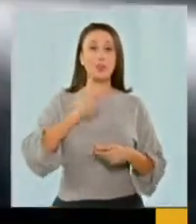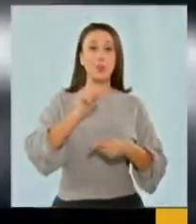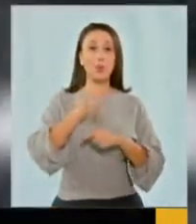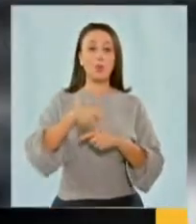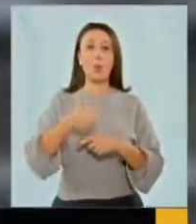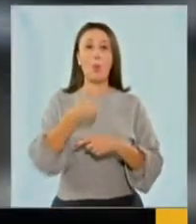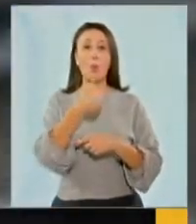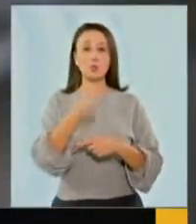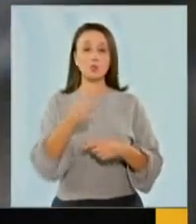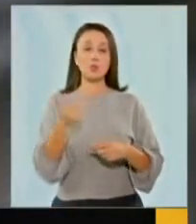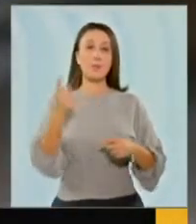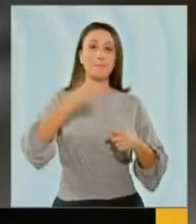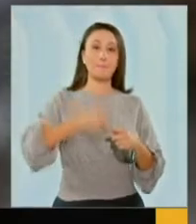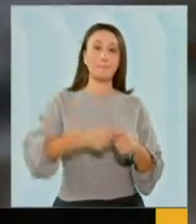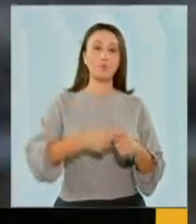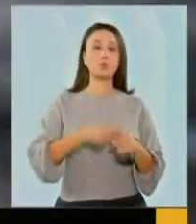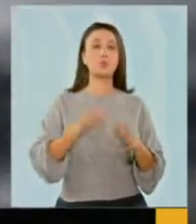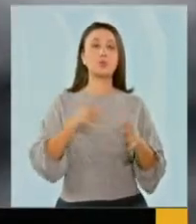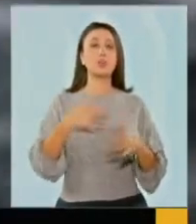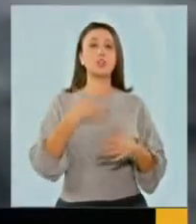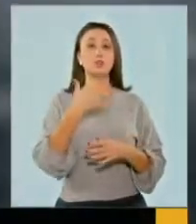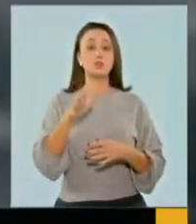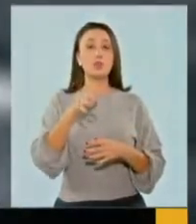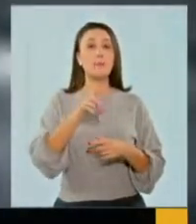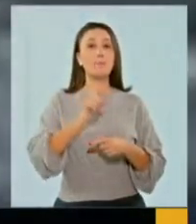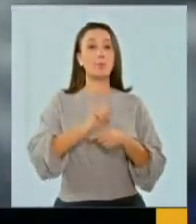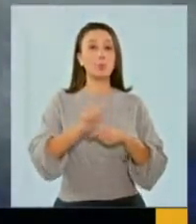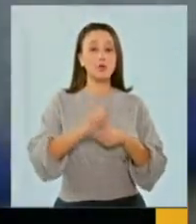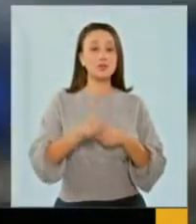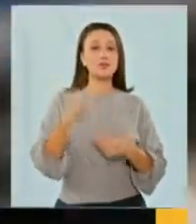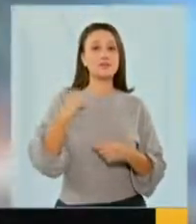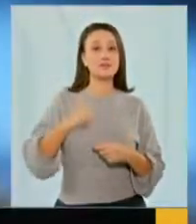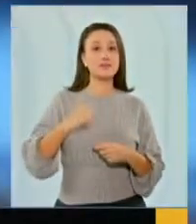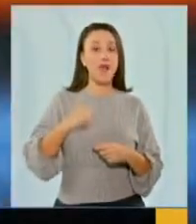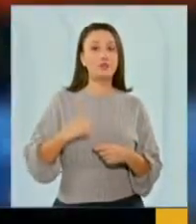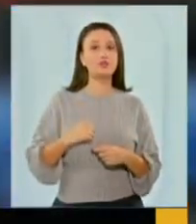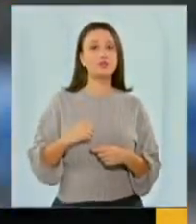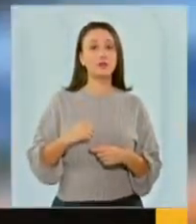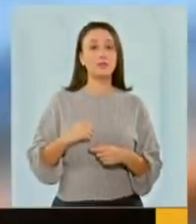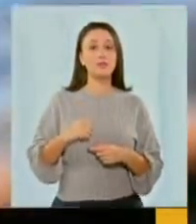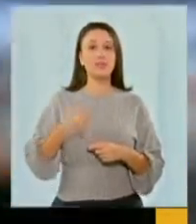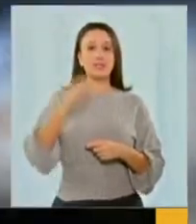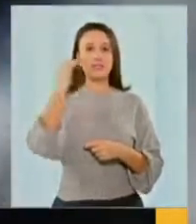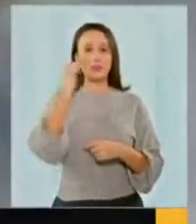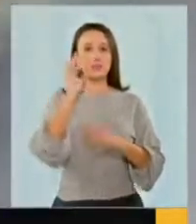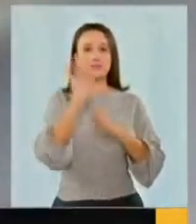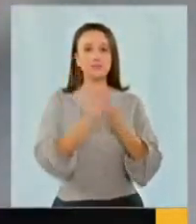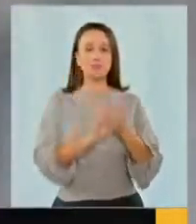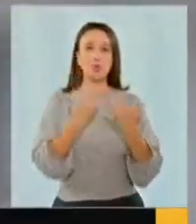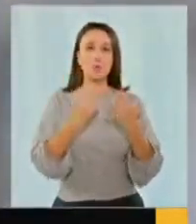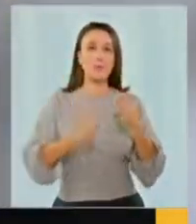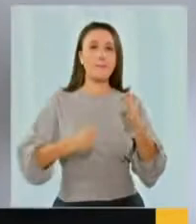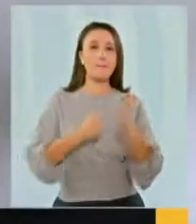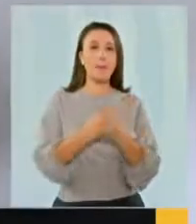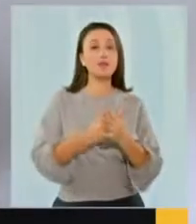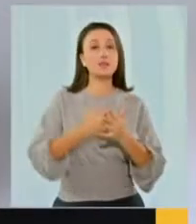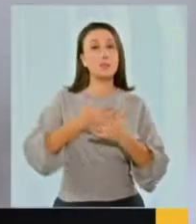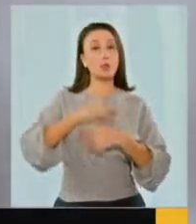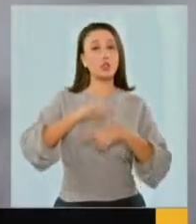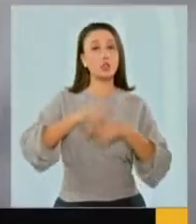100 a fost suplimentat cu aproape 500 de bucăți. Sâmbătă s-a înregistrat un număr record de morți în urma infecției